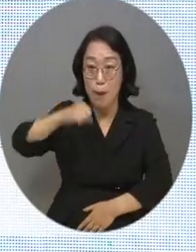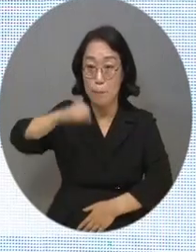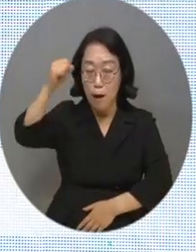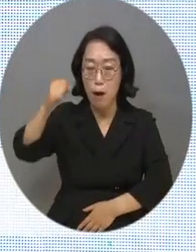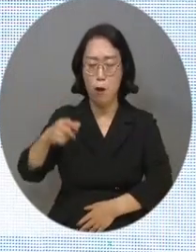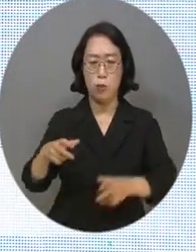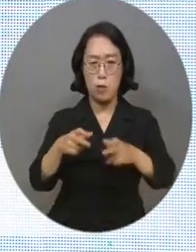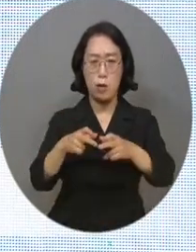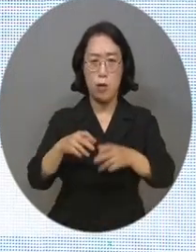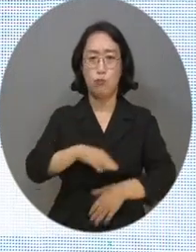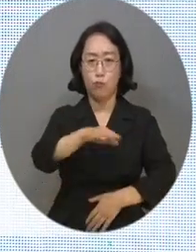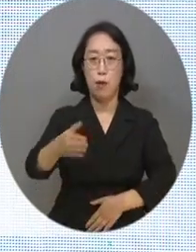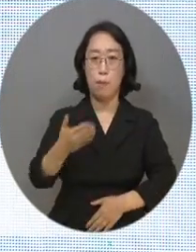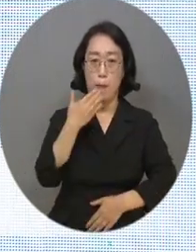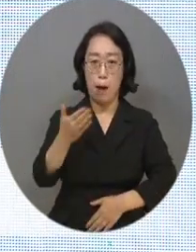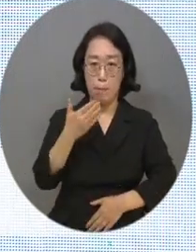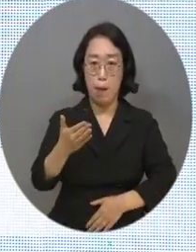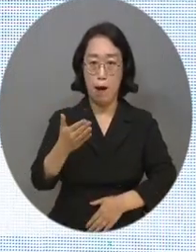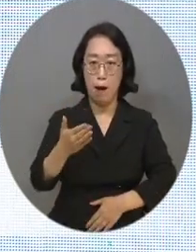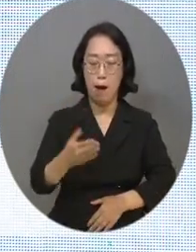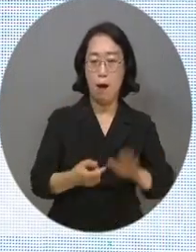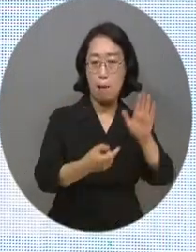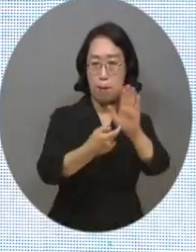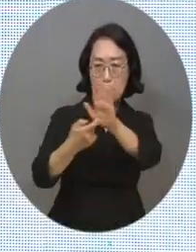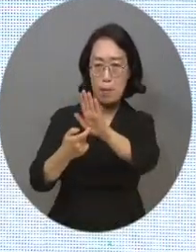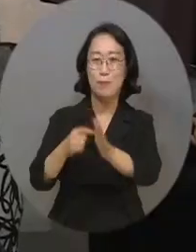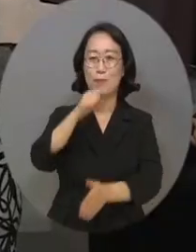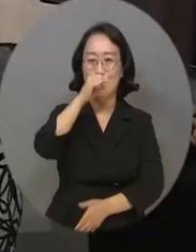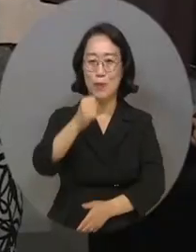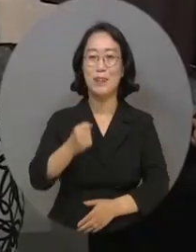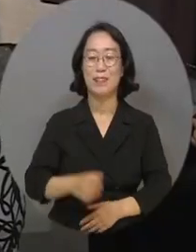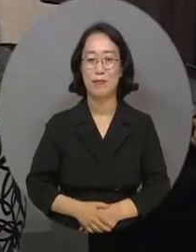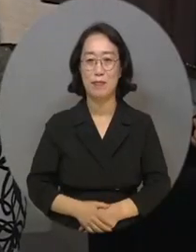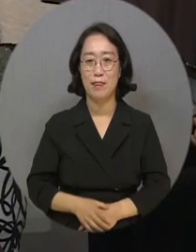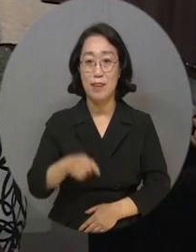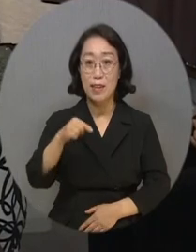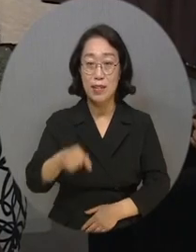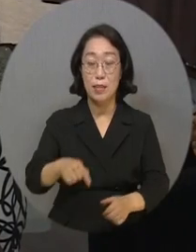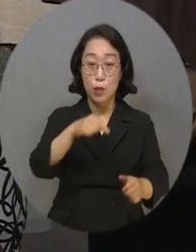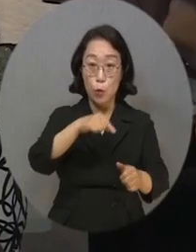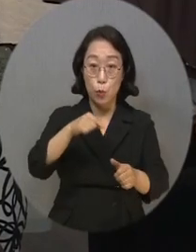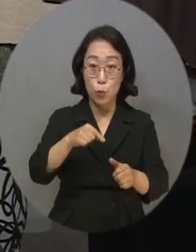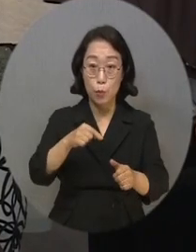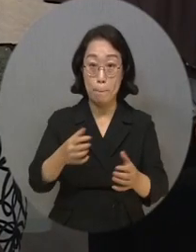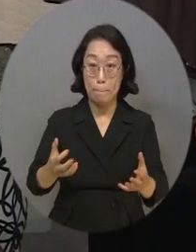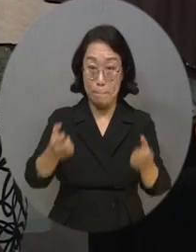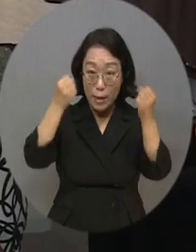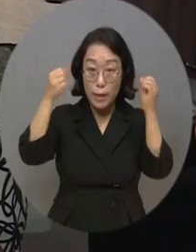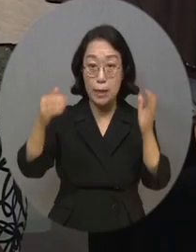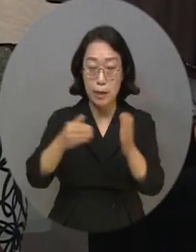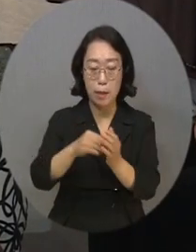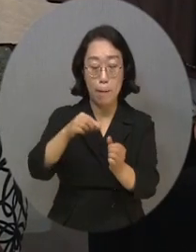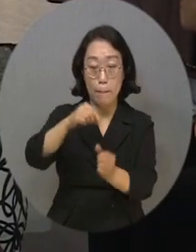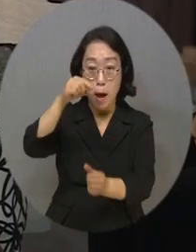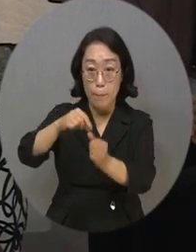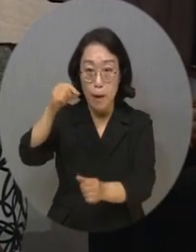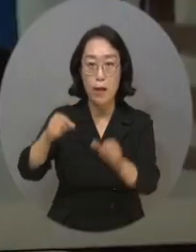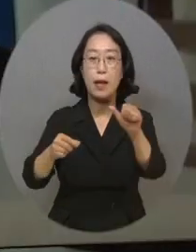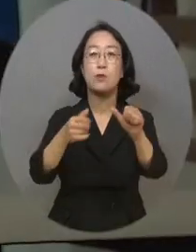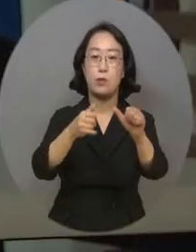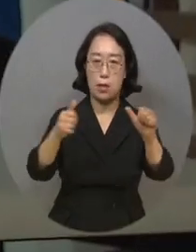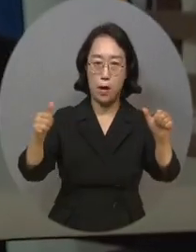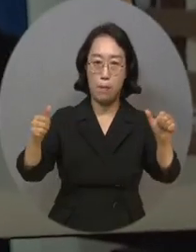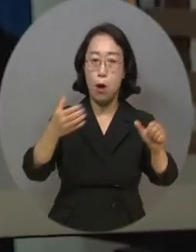할 수 있다. 그러한 정신을 많이 심어줬으면 좋겠습니다. 특히 교육 수료자 중 심사를 거쳐 선발된